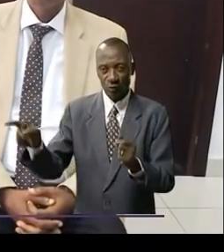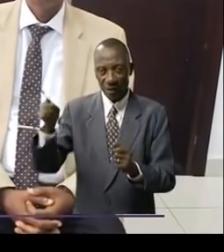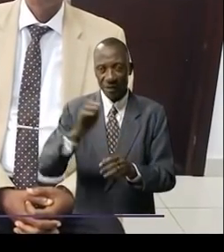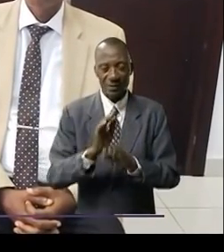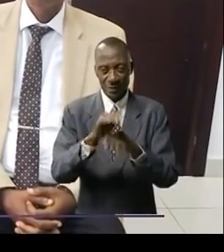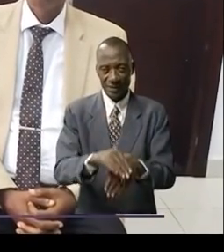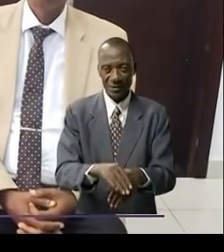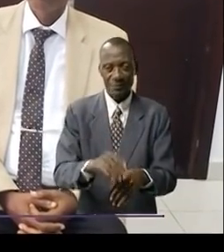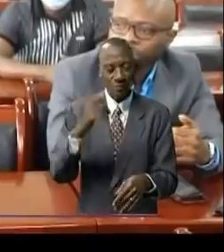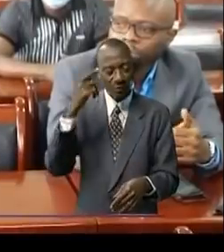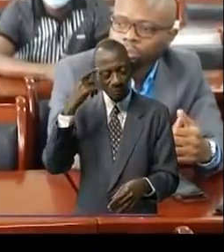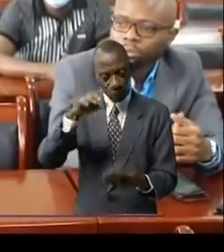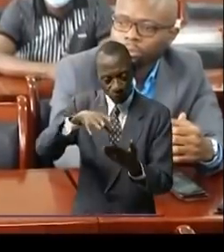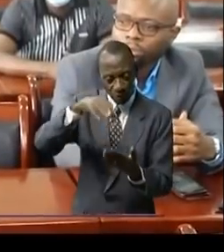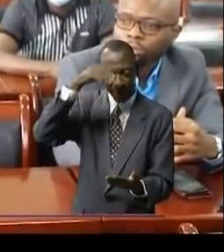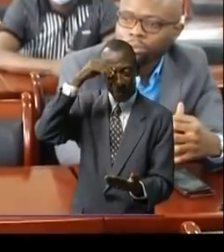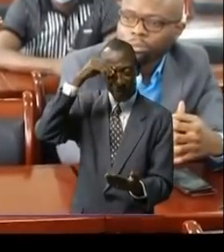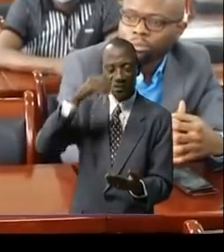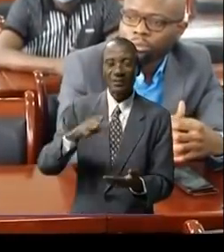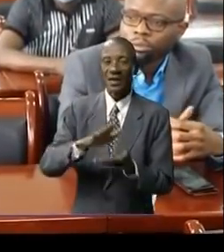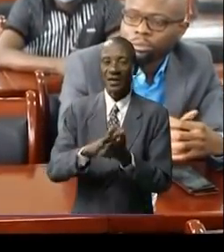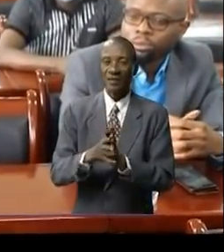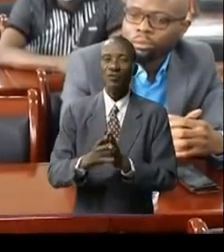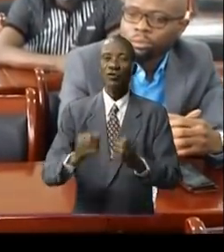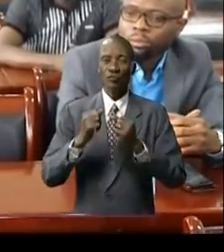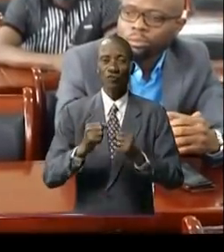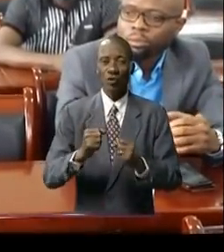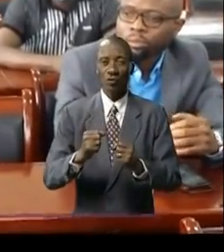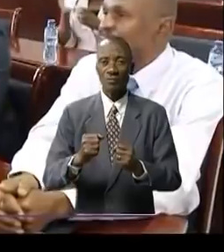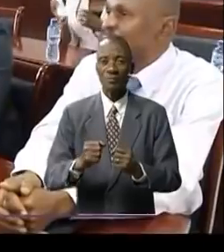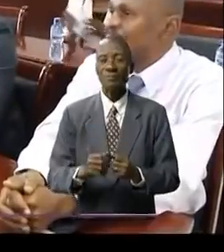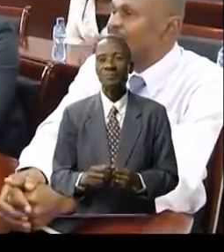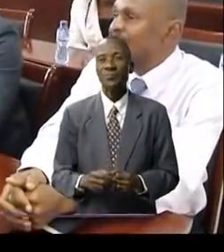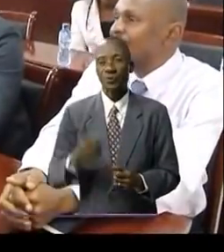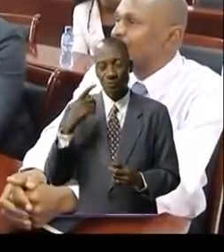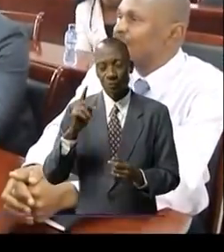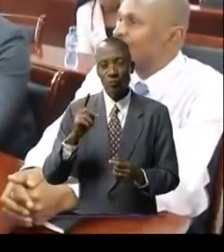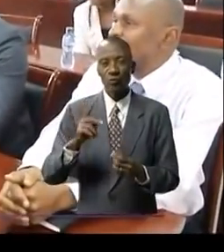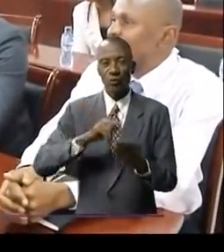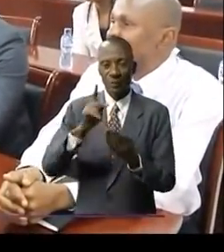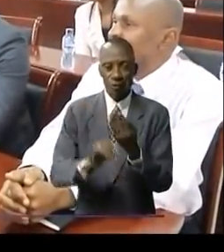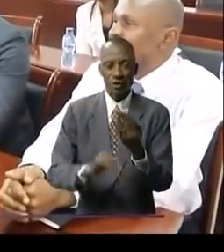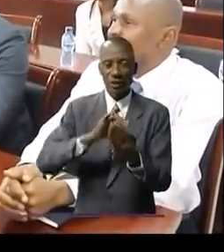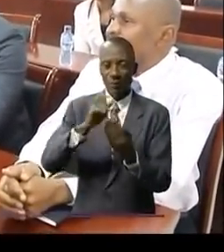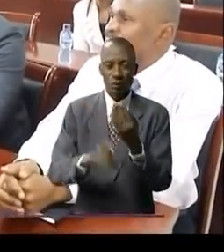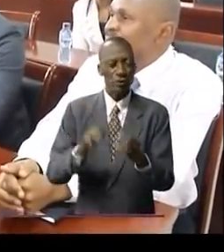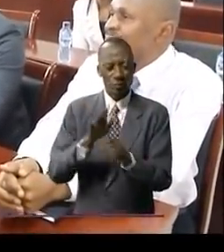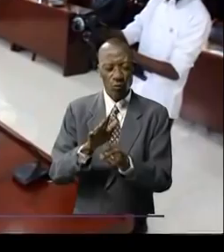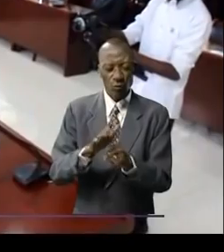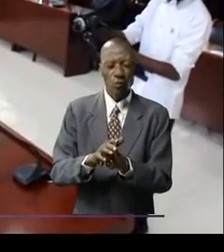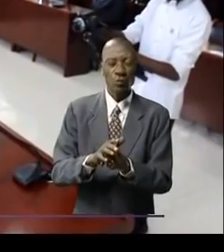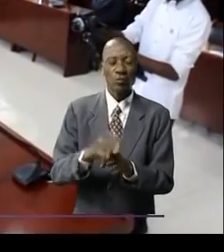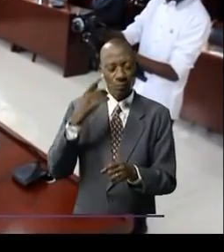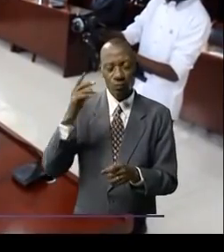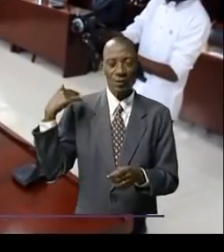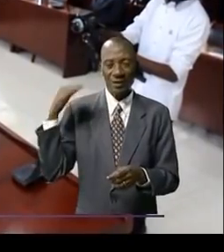niveau d'être très actifs et compétitifs dans la mise en œuvre des grands projets au profit de l'État congolais. De ces